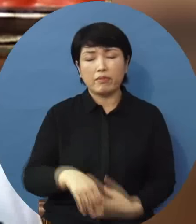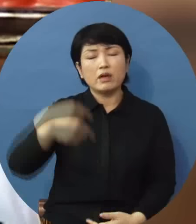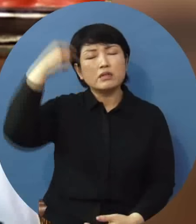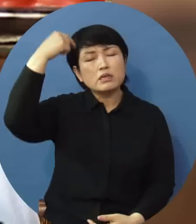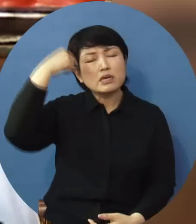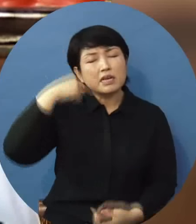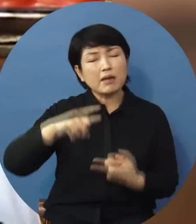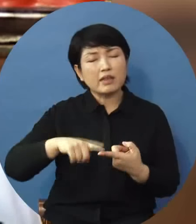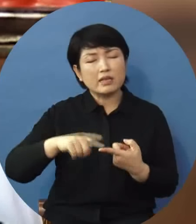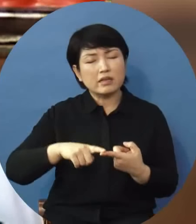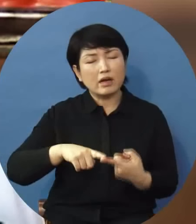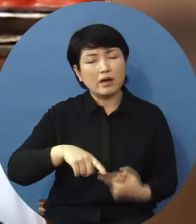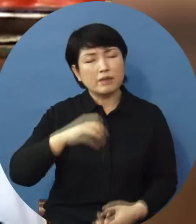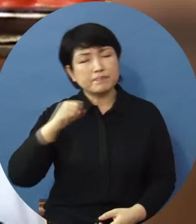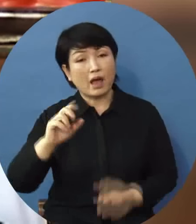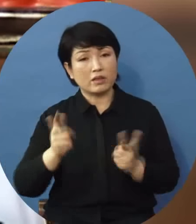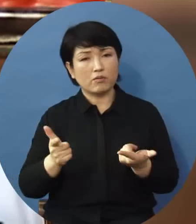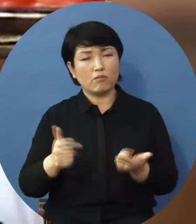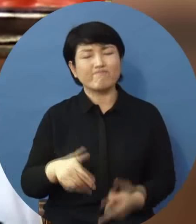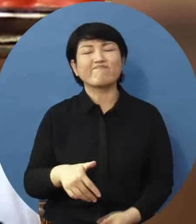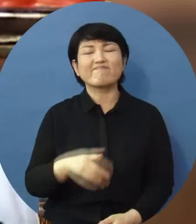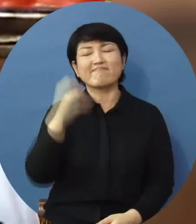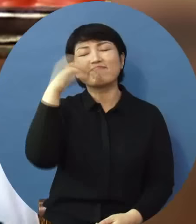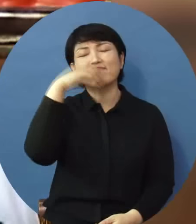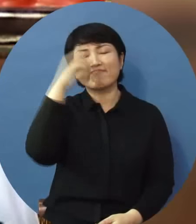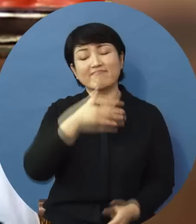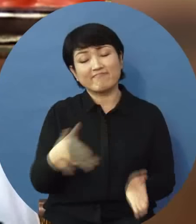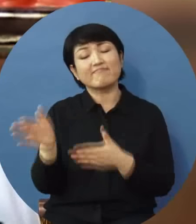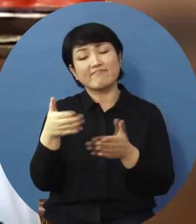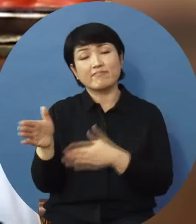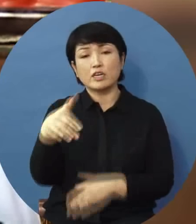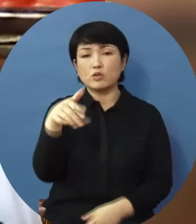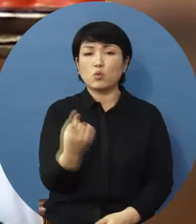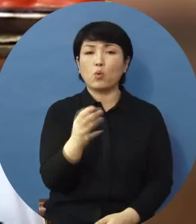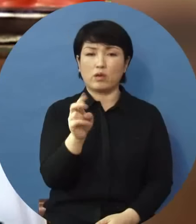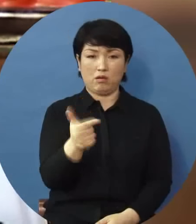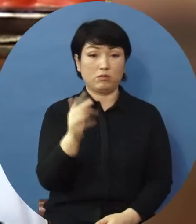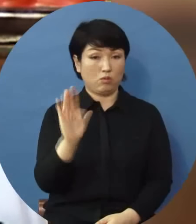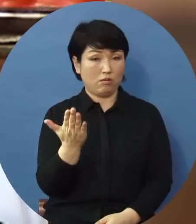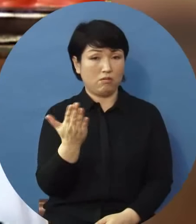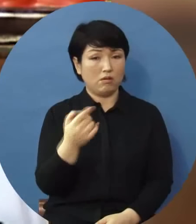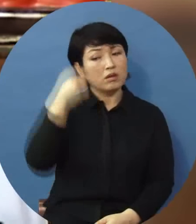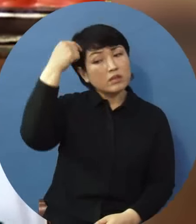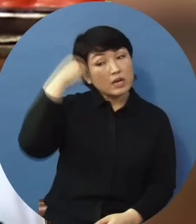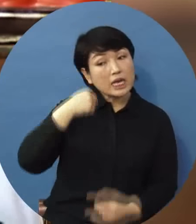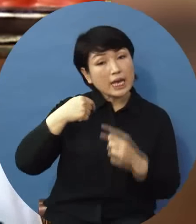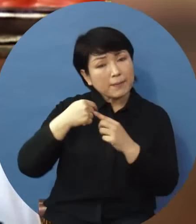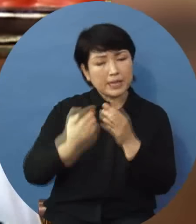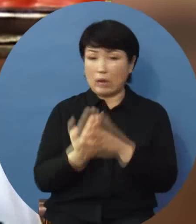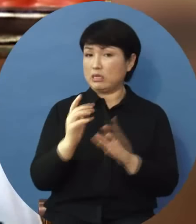느낌에 대해서 초연하게 된다. 느낌이 일어나지 않는 것이 아니라 느낌을